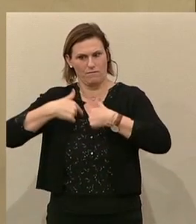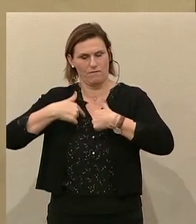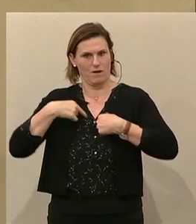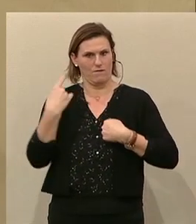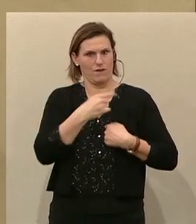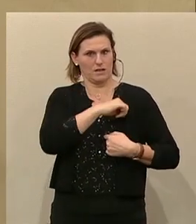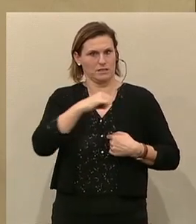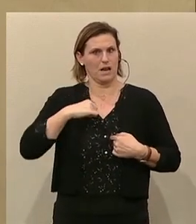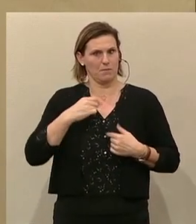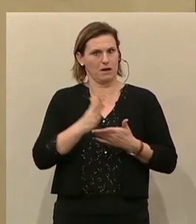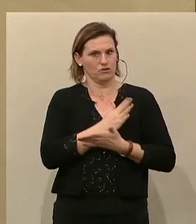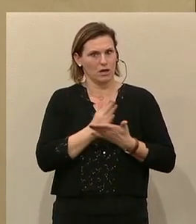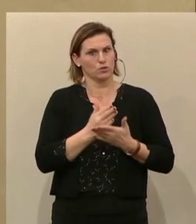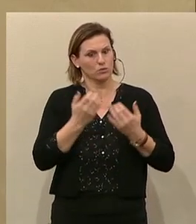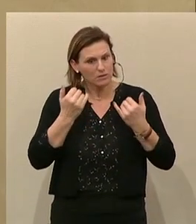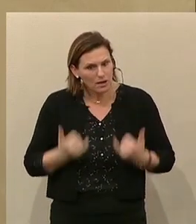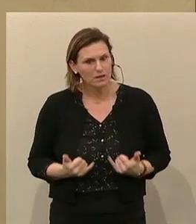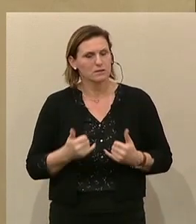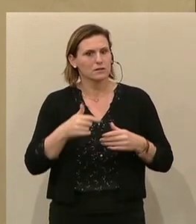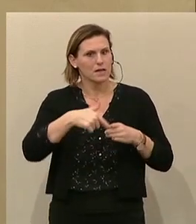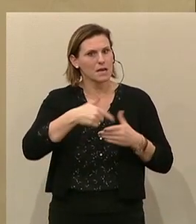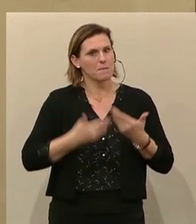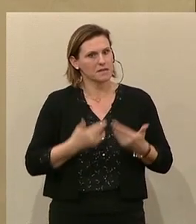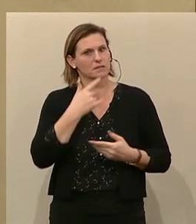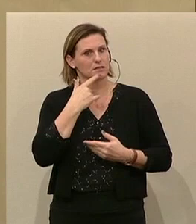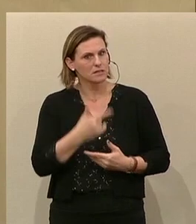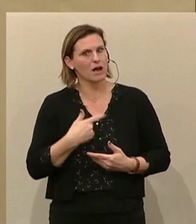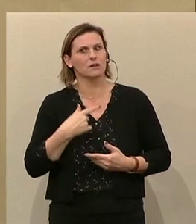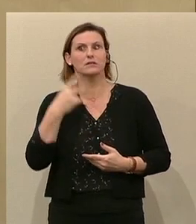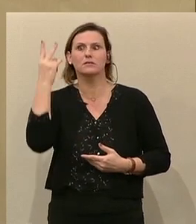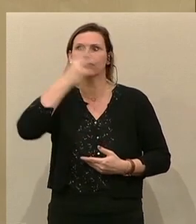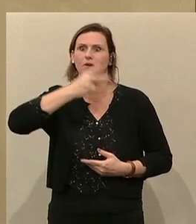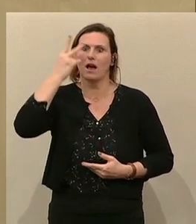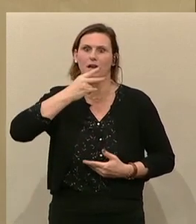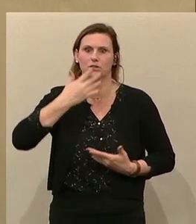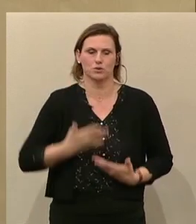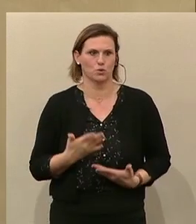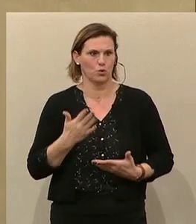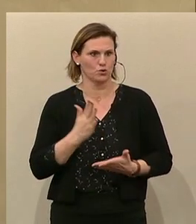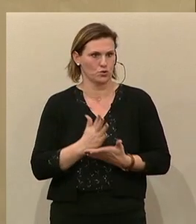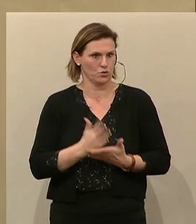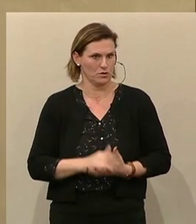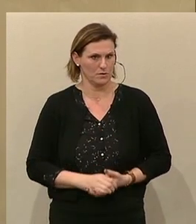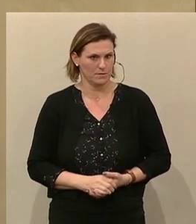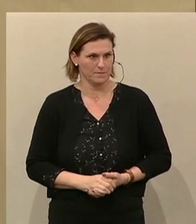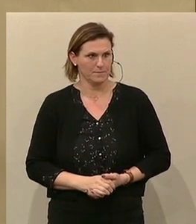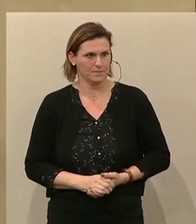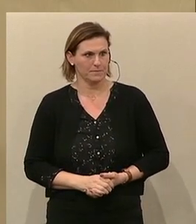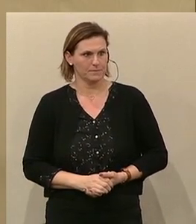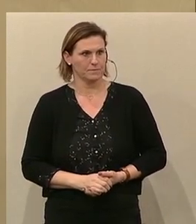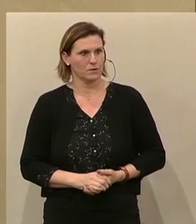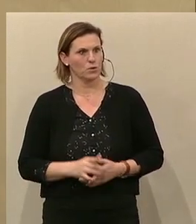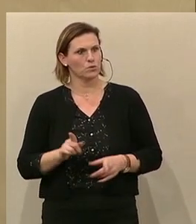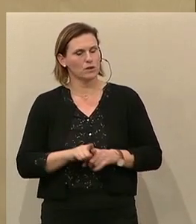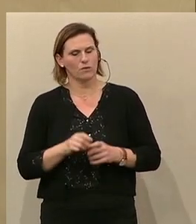einen Innenminister, der das ausspricht, was natürlich eine Selbstverständlichkeit sein sollte. Und sich auch mit